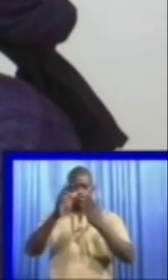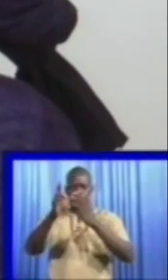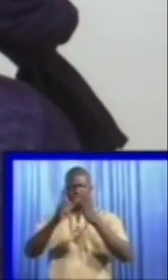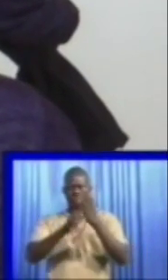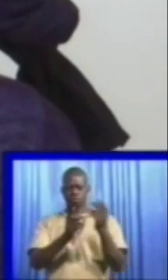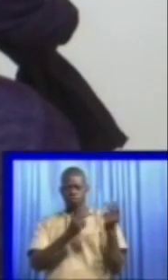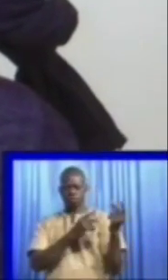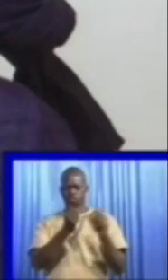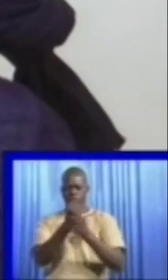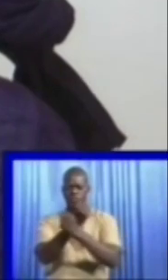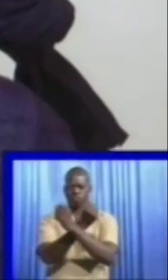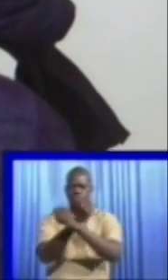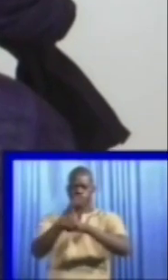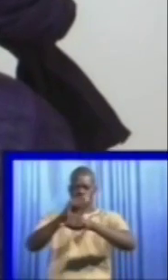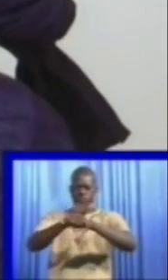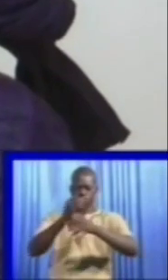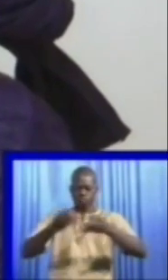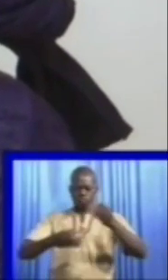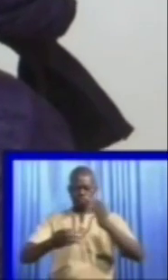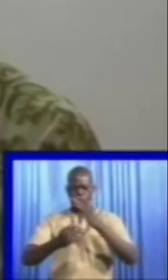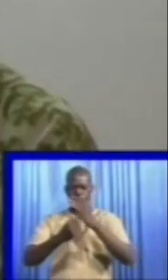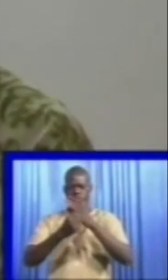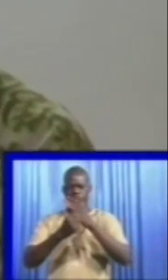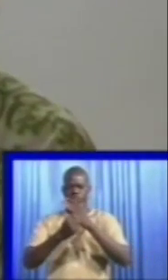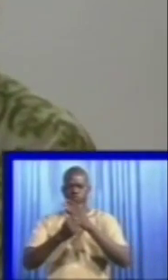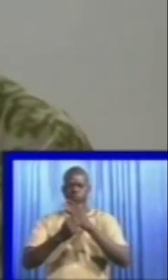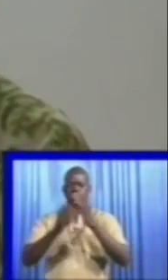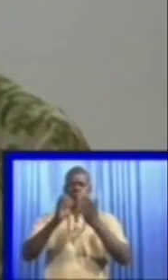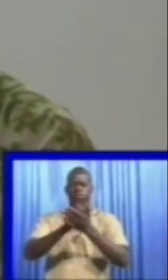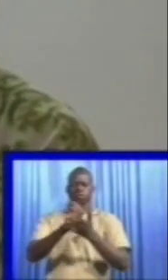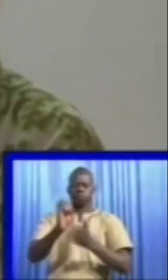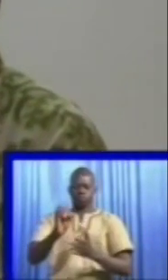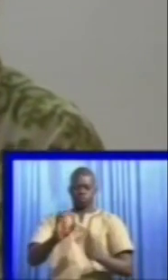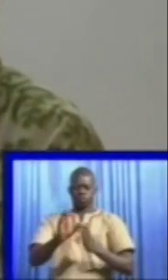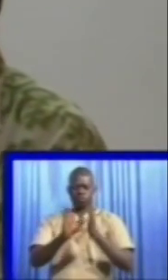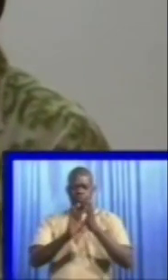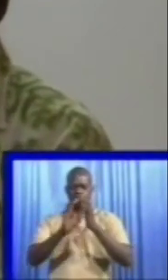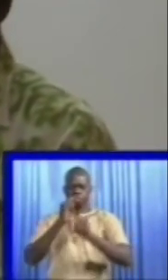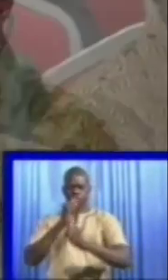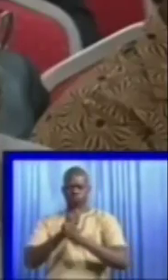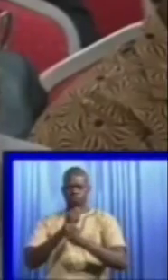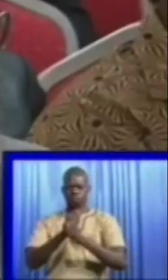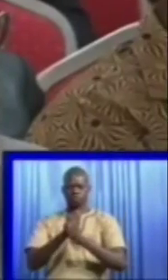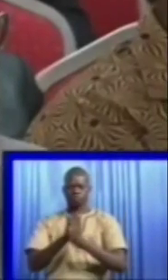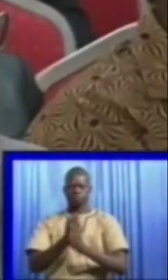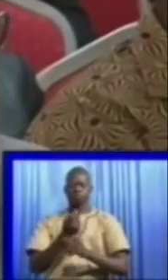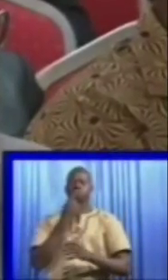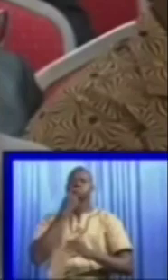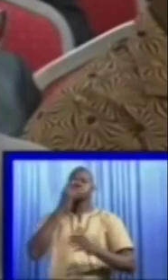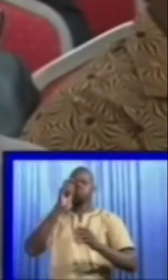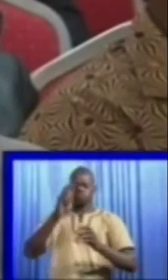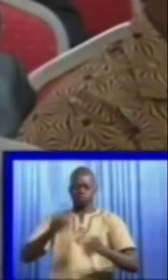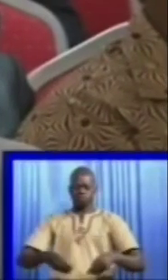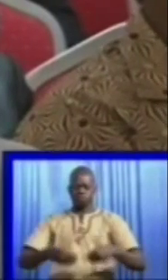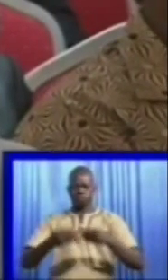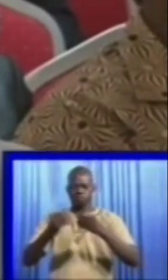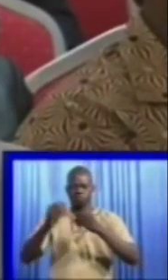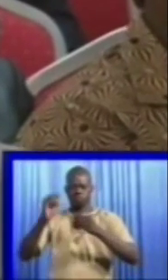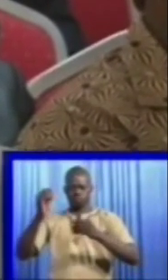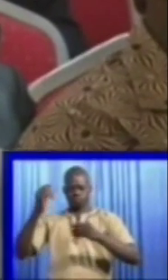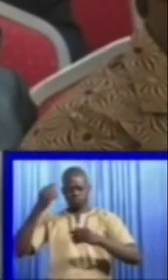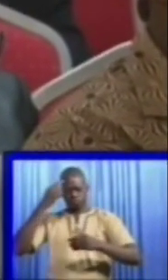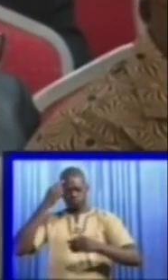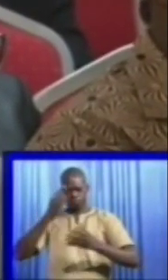un statut de l'agent judiciaire du Trésor et celle du Code du travail. Les recommandations adressées au gouvernement sont